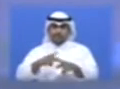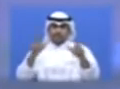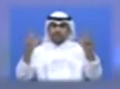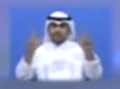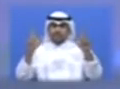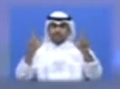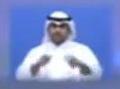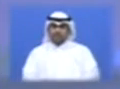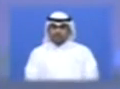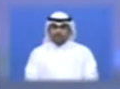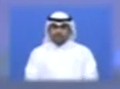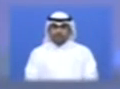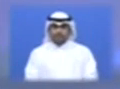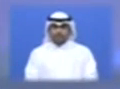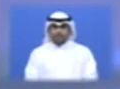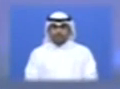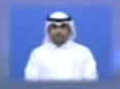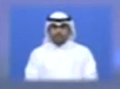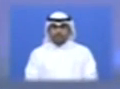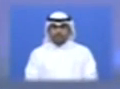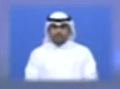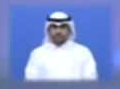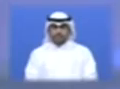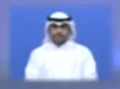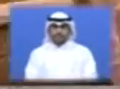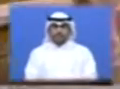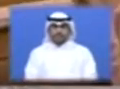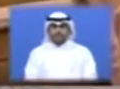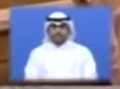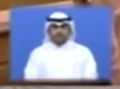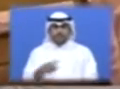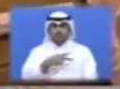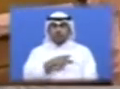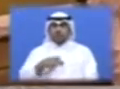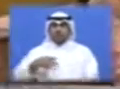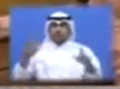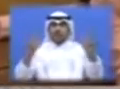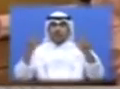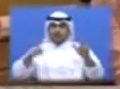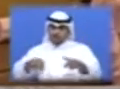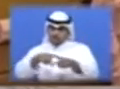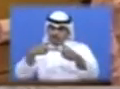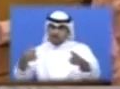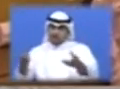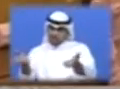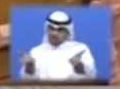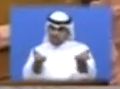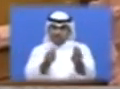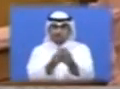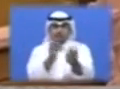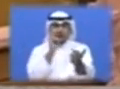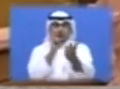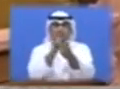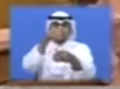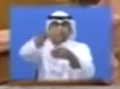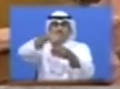الليلة والتي نستهلها بأبرز العناوين. وزارة الإعلام تبدأ في استقبال مرشحي الانتخابات